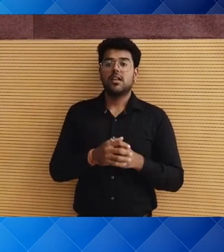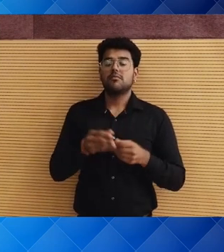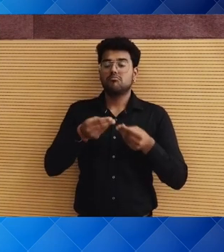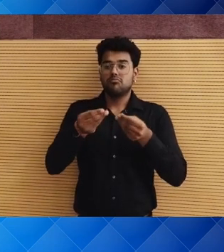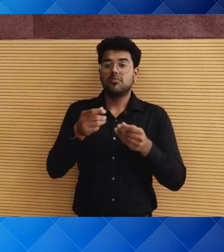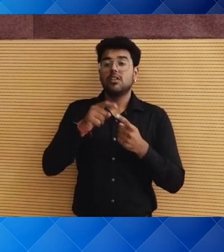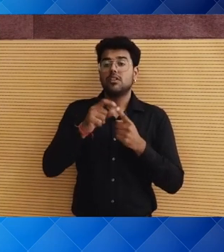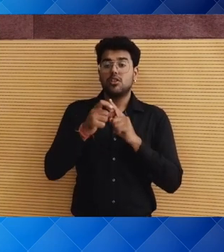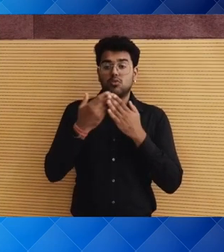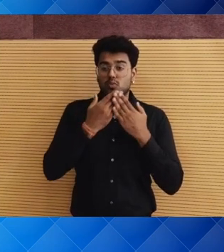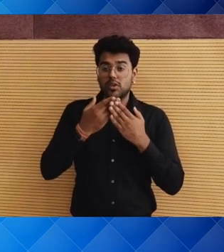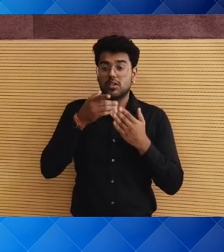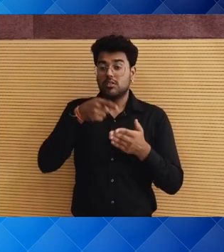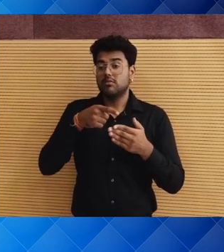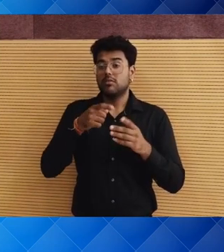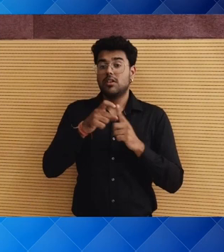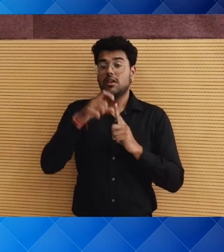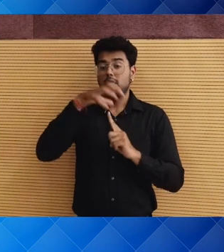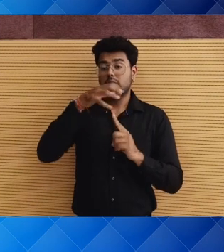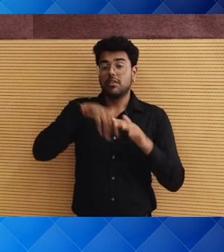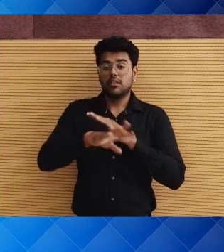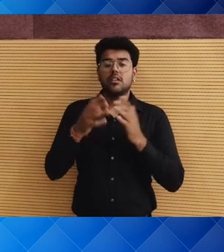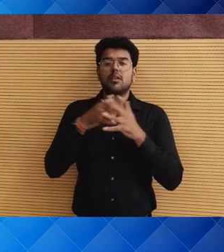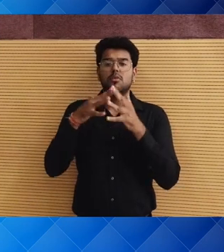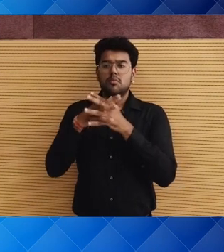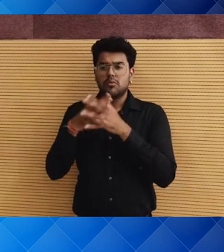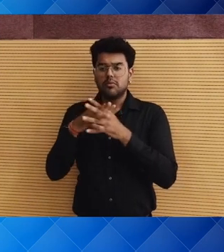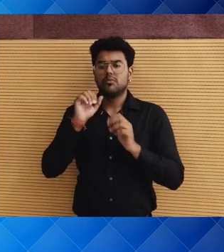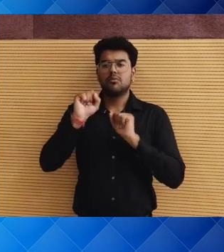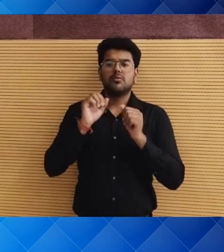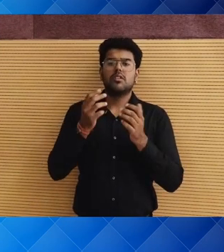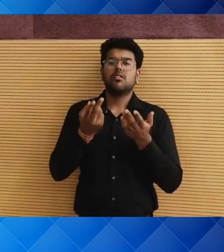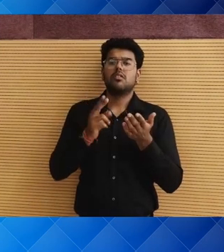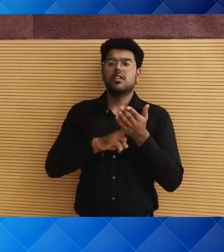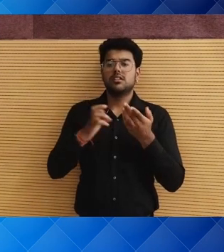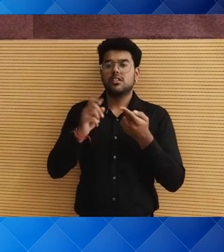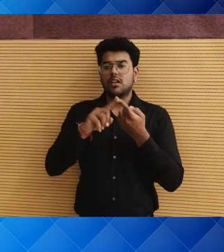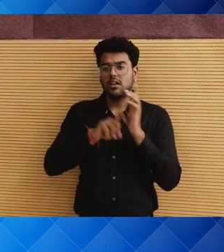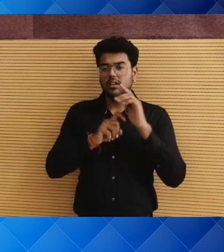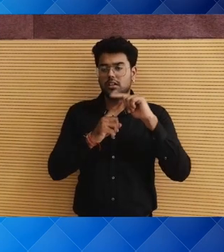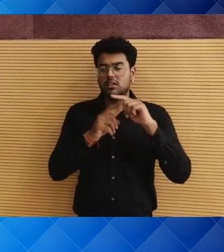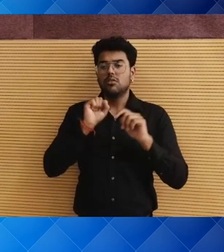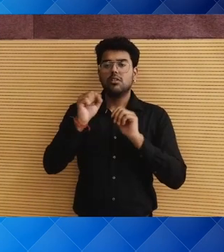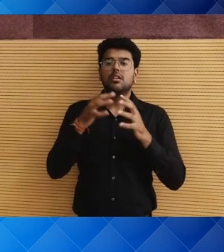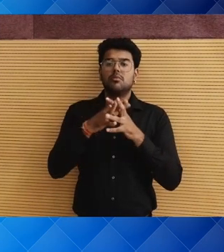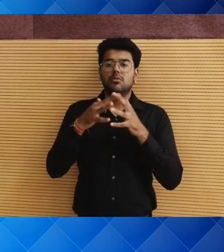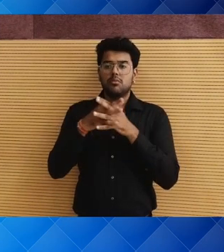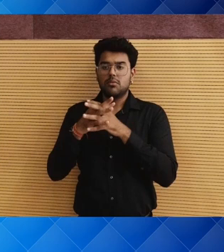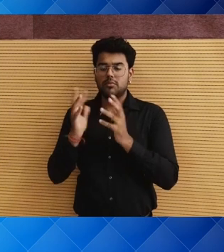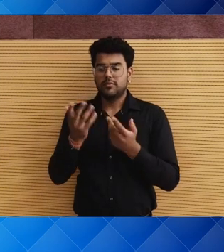में, शिक्षा विभाग की वेबसाइट में, एनसीईआरटी की वेबसाइट में। मैं अपेक्षा रखूंगा